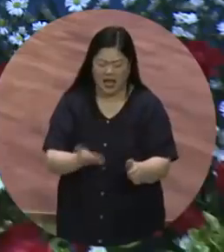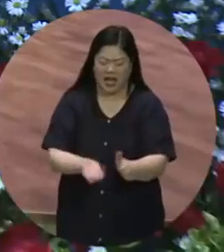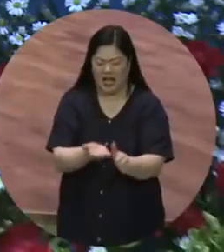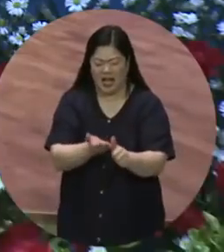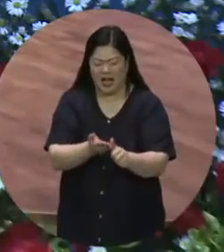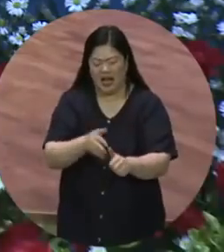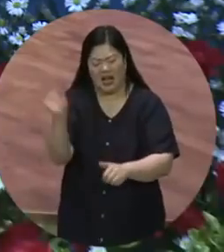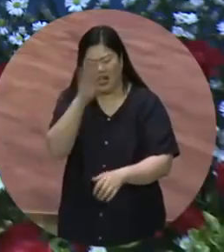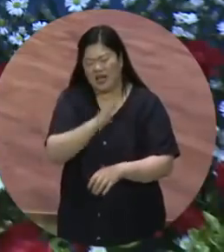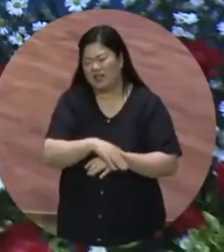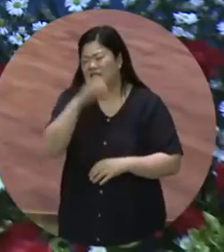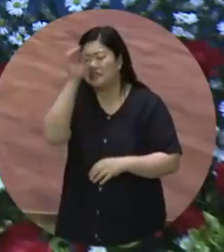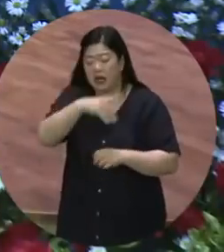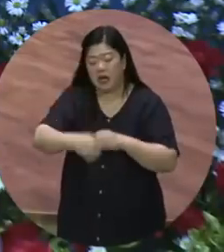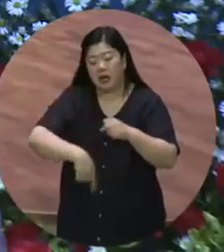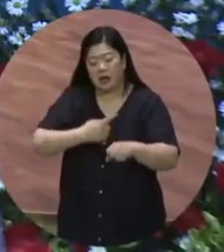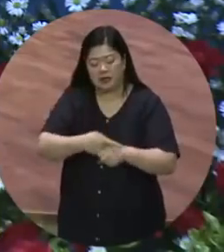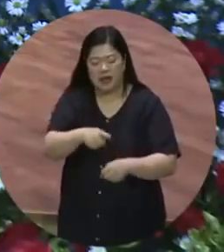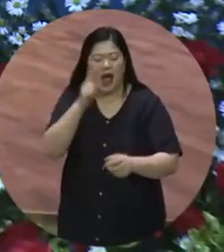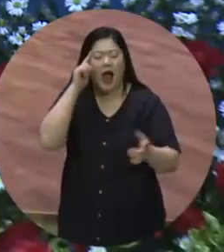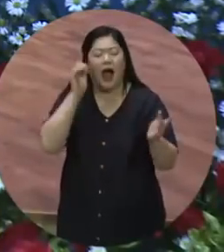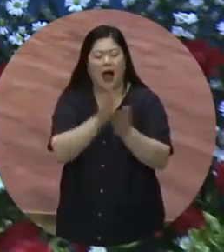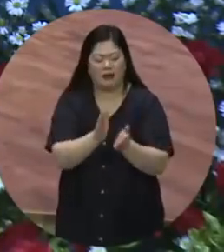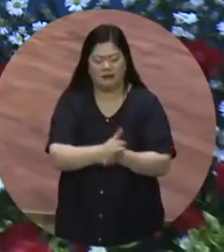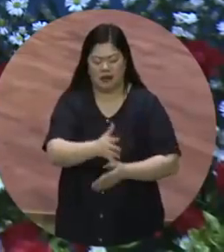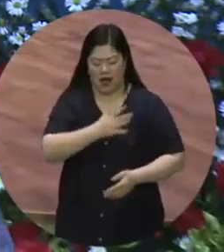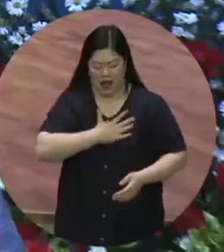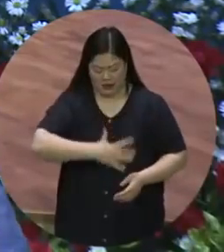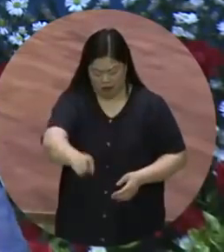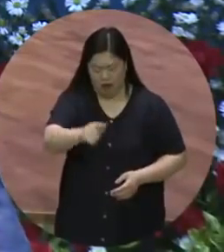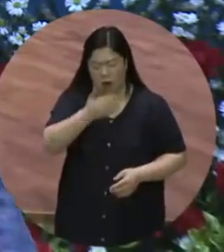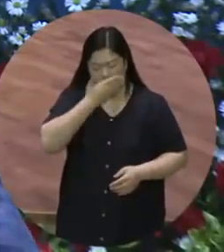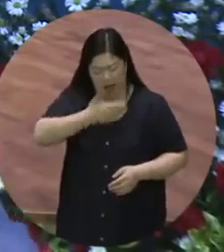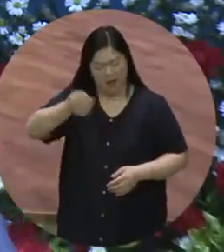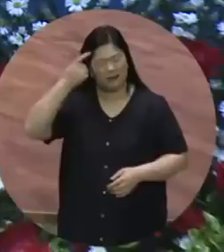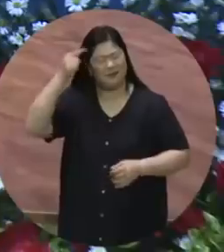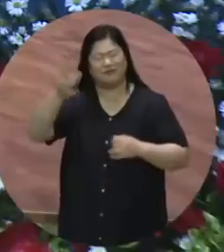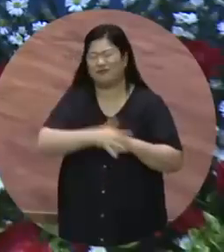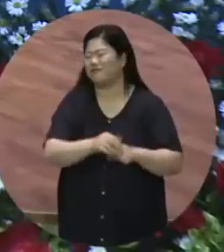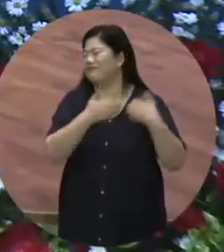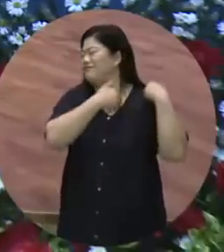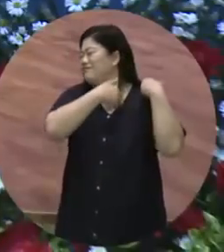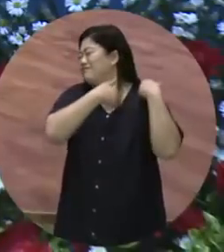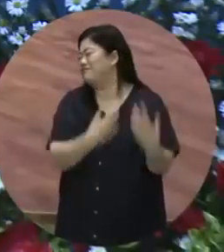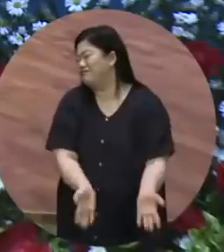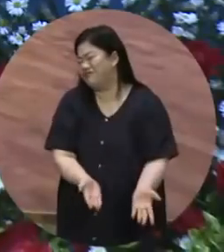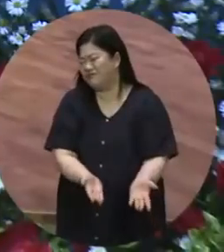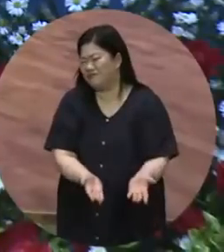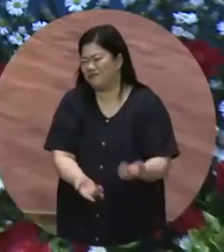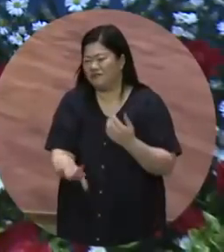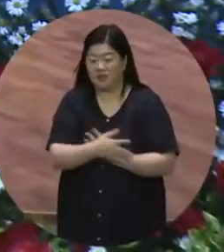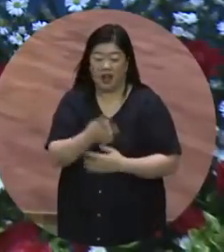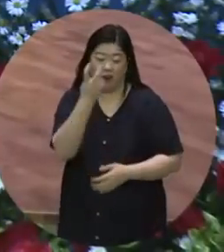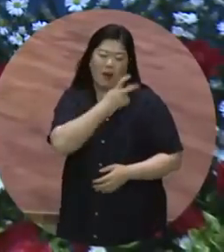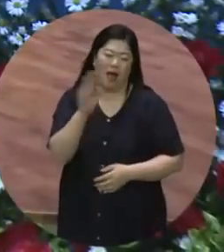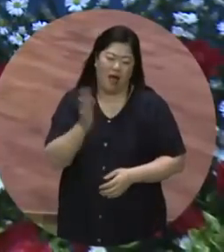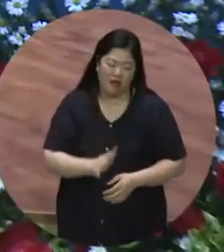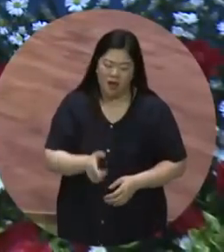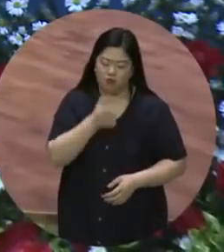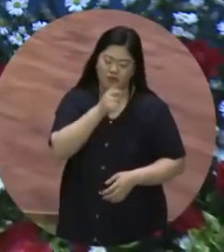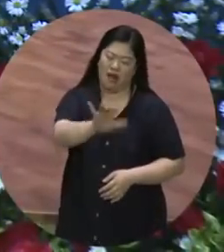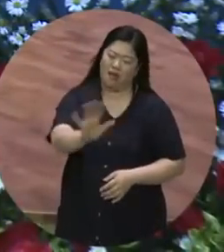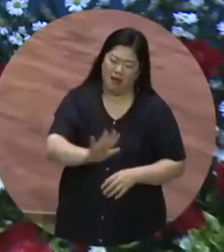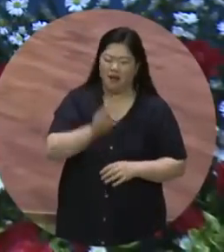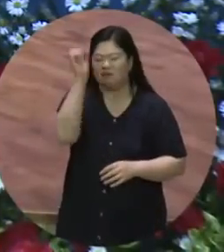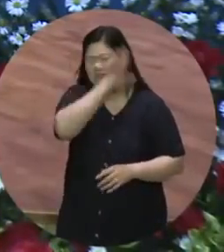두었습니다. 꽃들 스스로 자라고 싶은 대로 자라라고 내버려 두고 정원에 어떤 상태가 되는지 한번 보려고